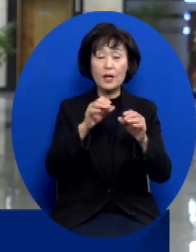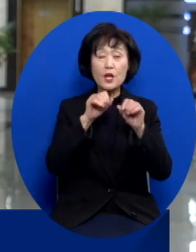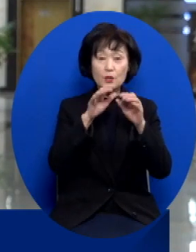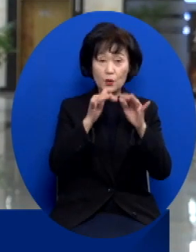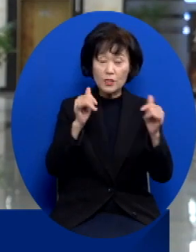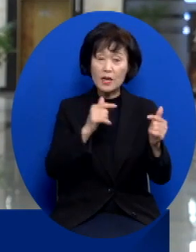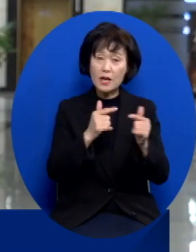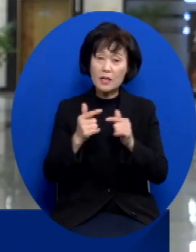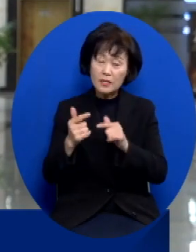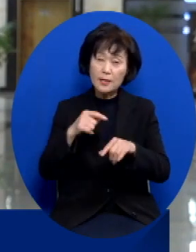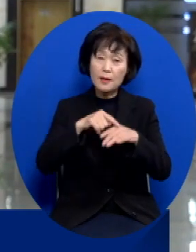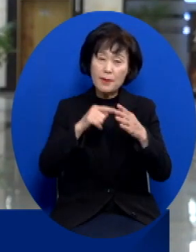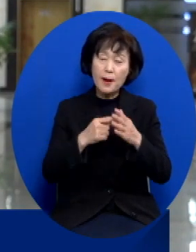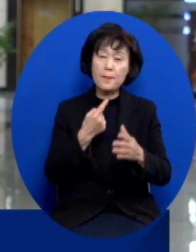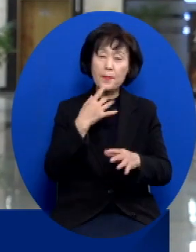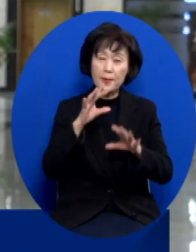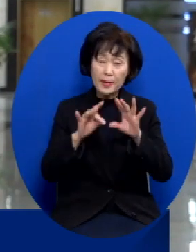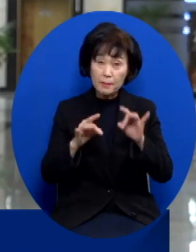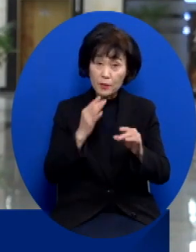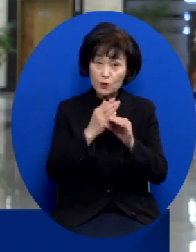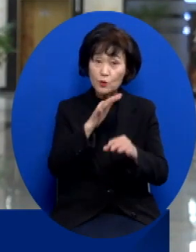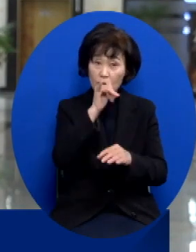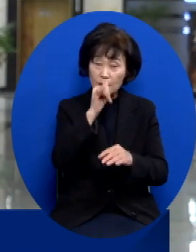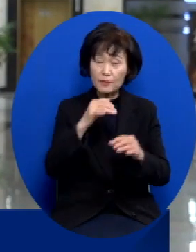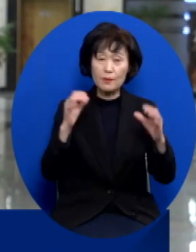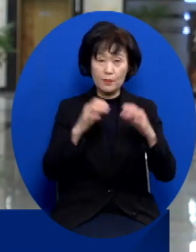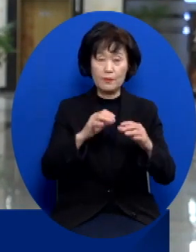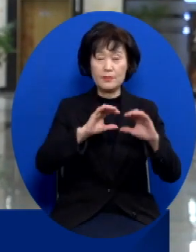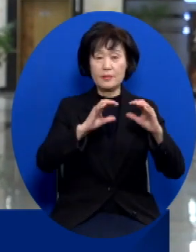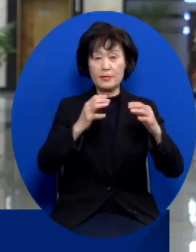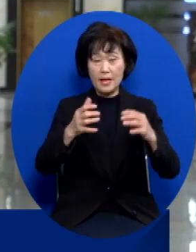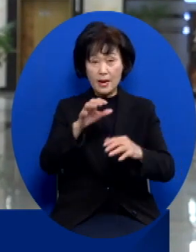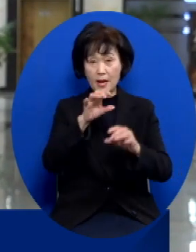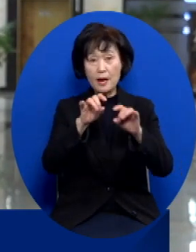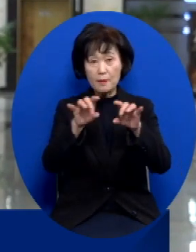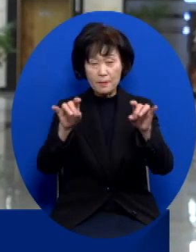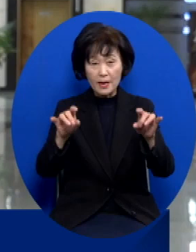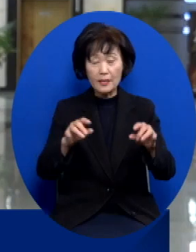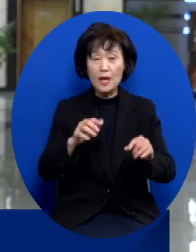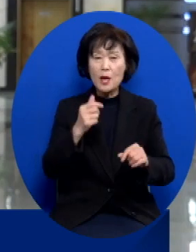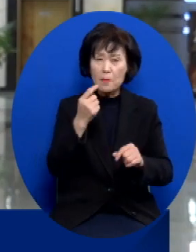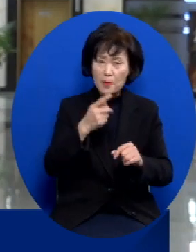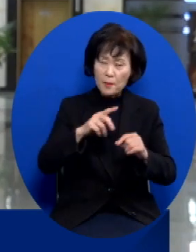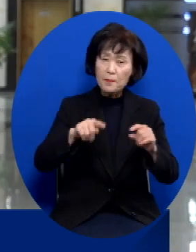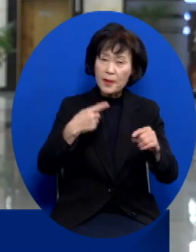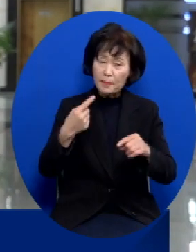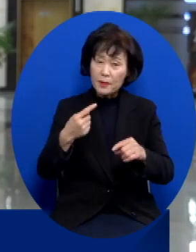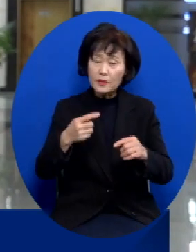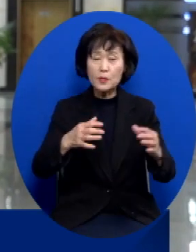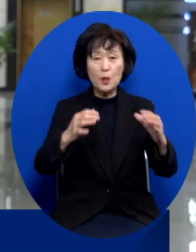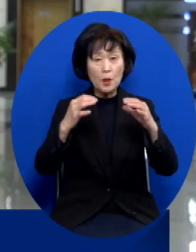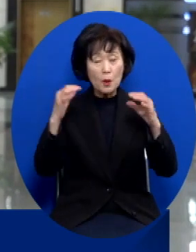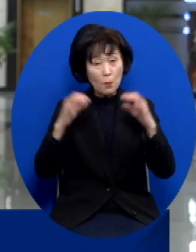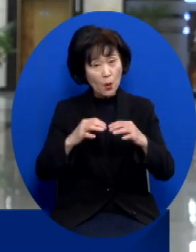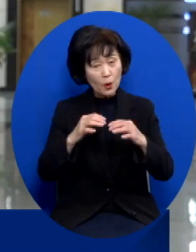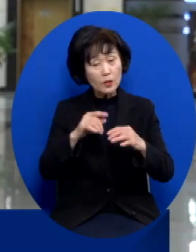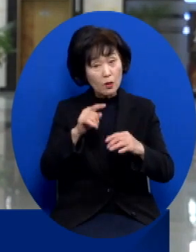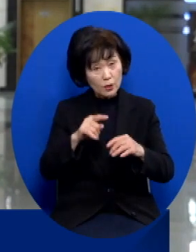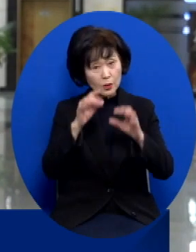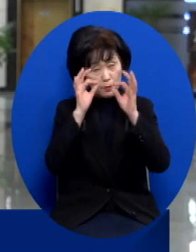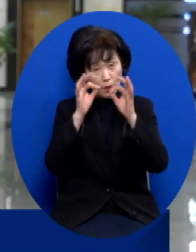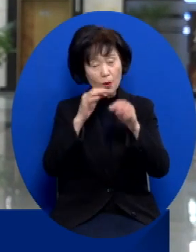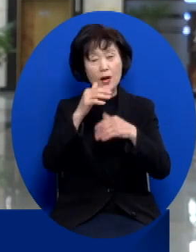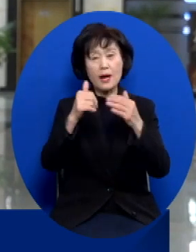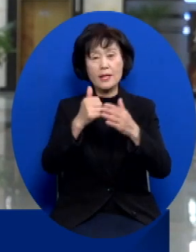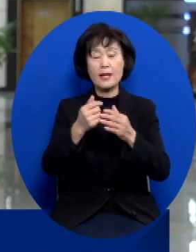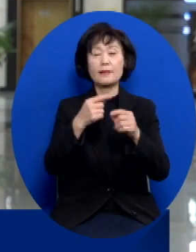갈급함이 있습니다. 그래서 이 모임들이 나라별로 몇백 명씩 이렇게 모이는 이 모임이 되는 걸 보고 아 이거는 정말 하나님께